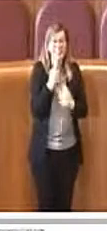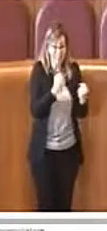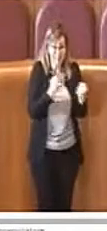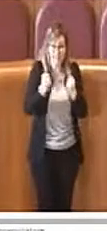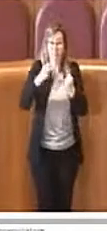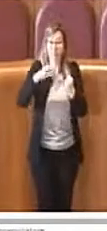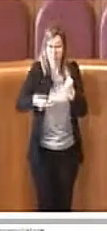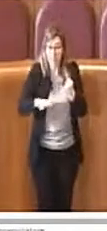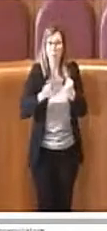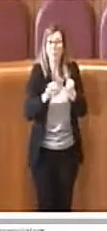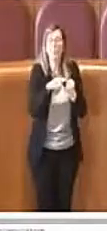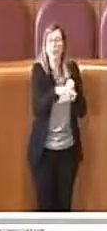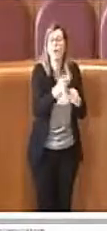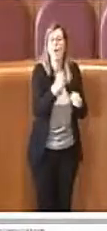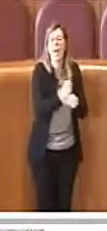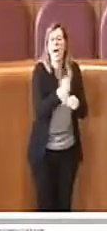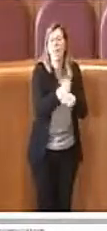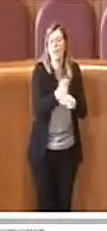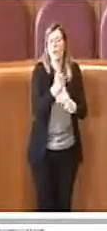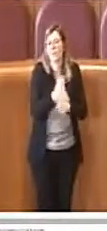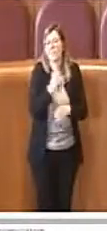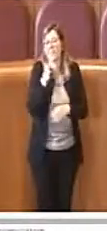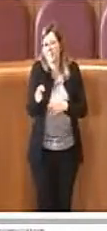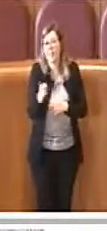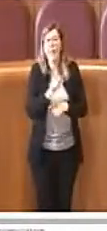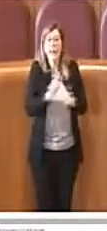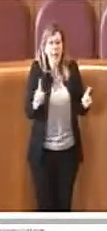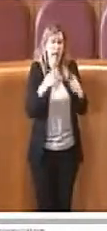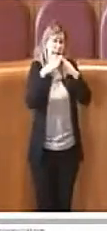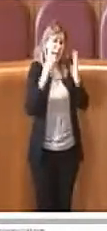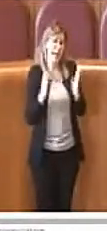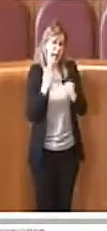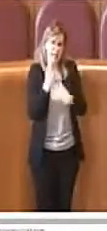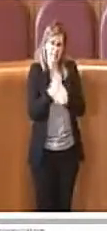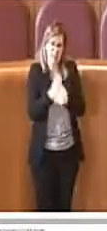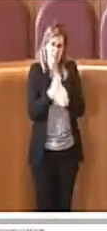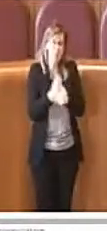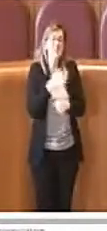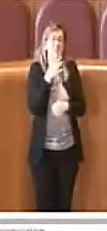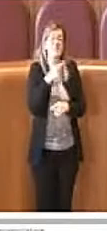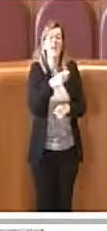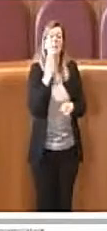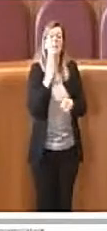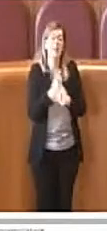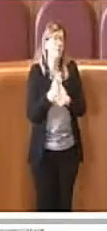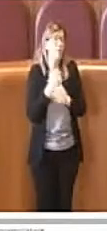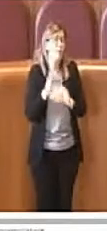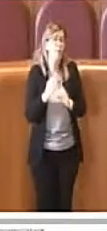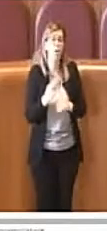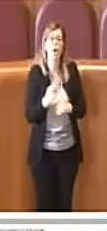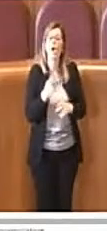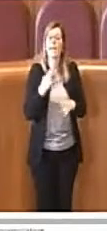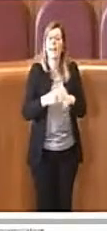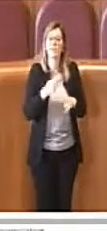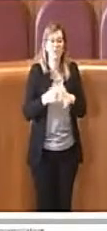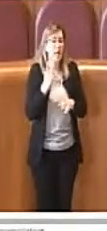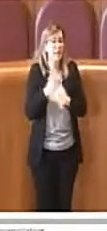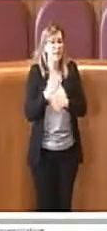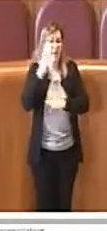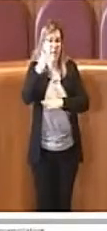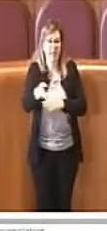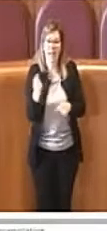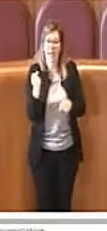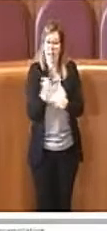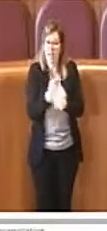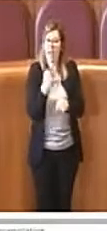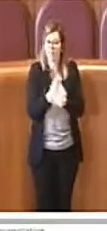non sono neanche in smart working, devono necessariamente recarsi proprio fisicamente sul posto di lavoro.